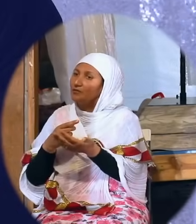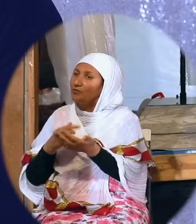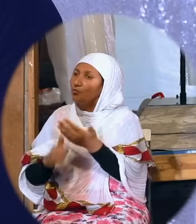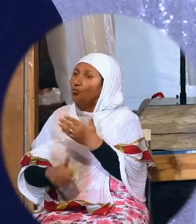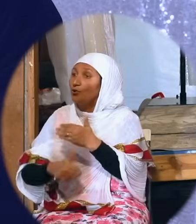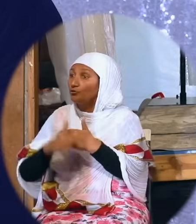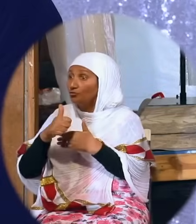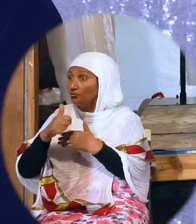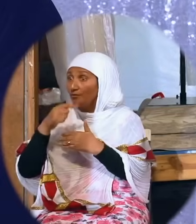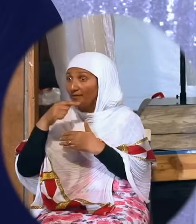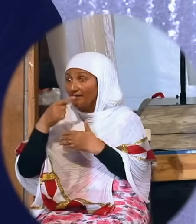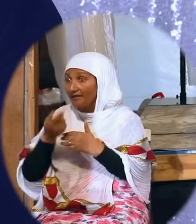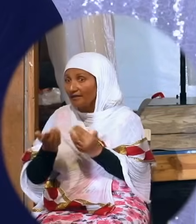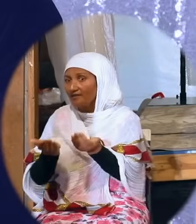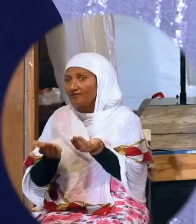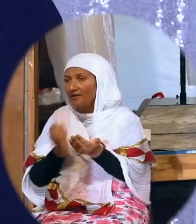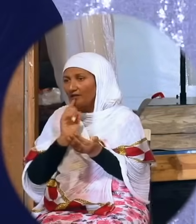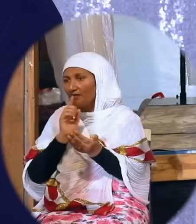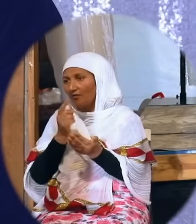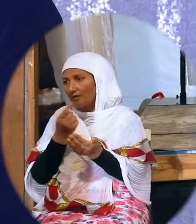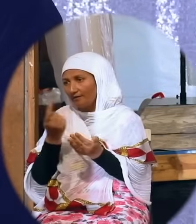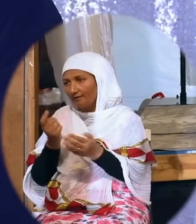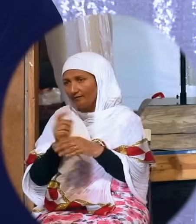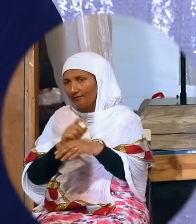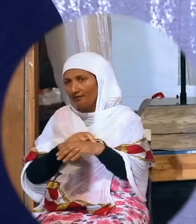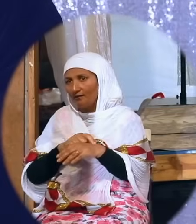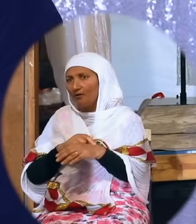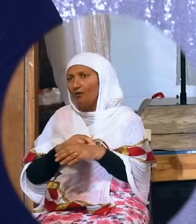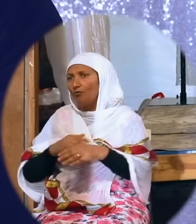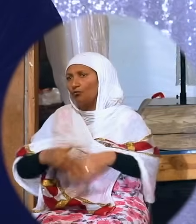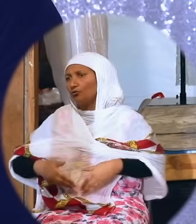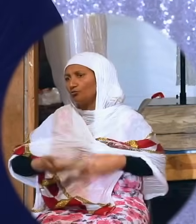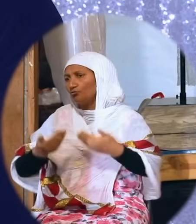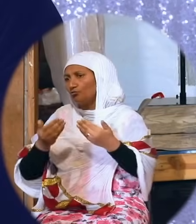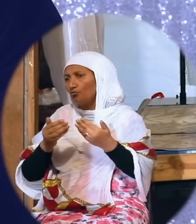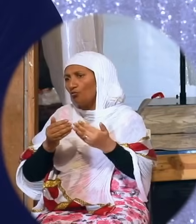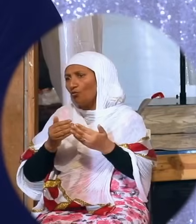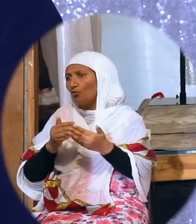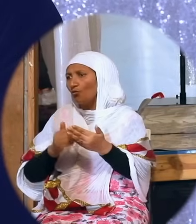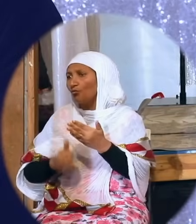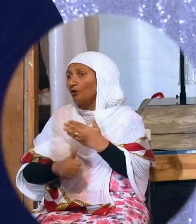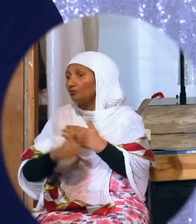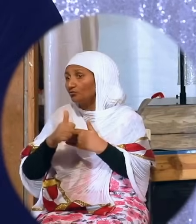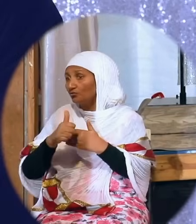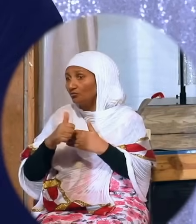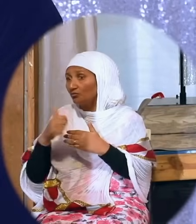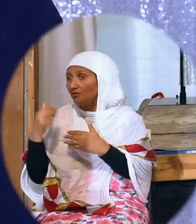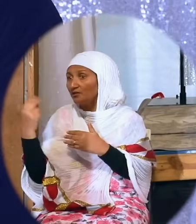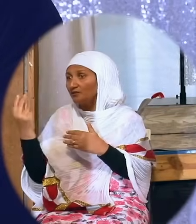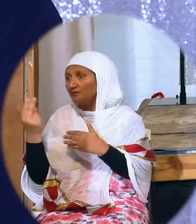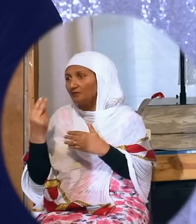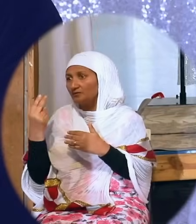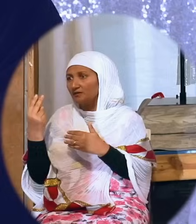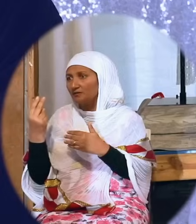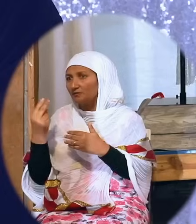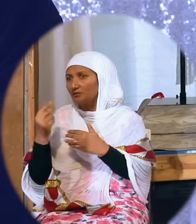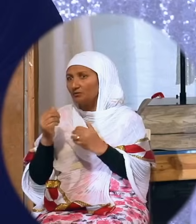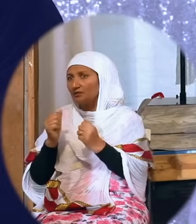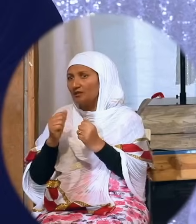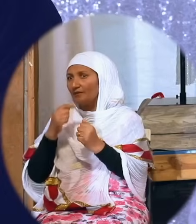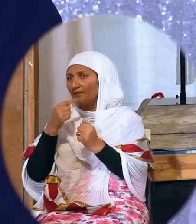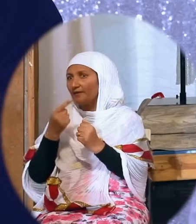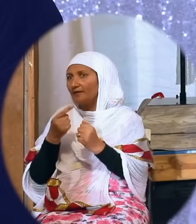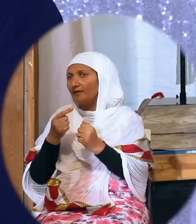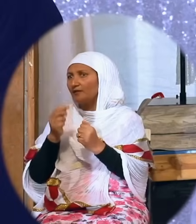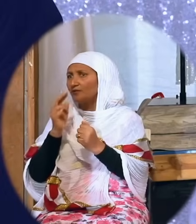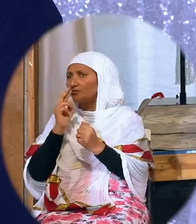ጉዳቶቹንም ማስረዳት በጣም አስፈላጊ ነው። አንዳንድ ጊዜ ወጣቶቹ እንዲሁም ጉዳቶቹን ቢያውቁ የበለጠ ሊጠቅማቸው ይችላል ብዬ አስባለሁ። ሰዎች እንደዚህ